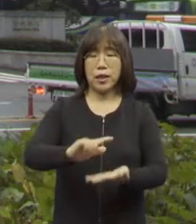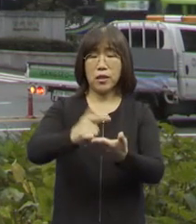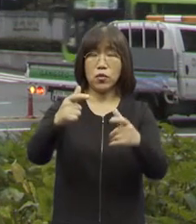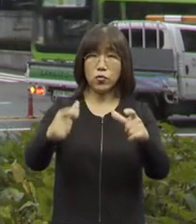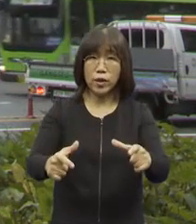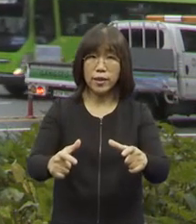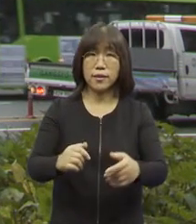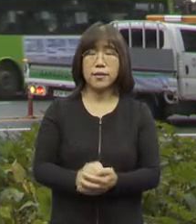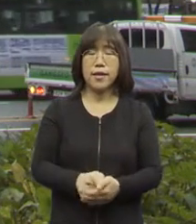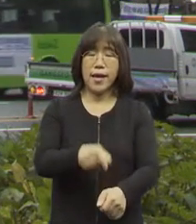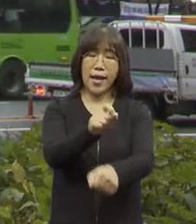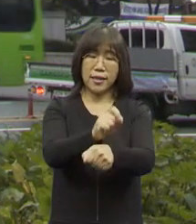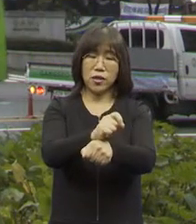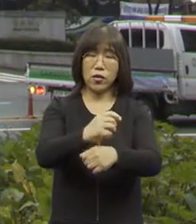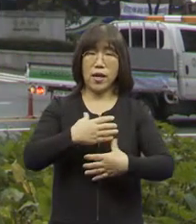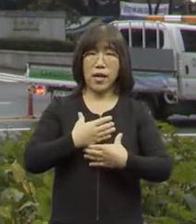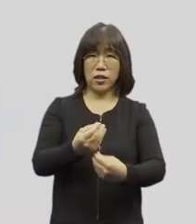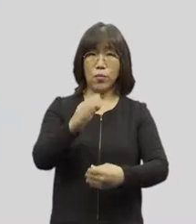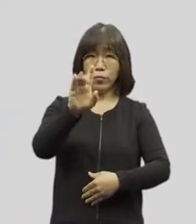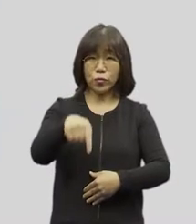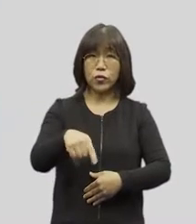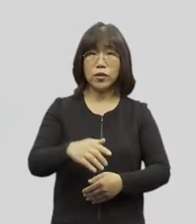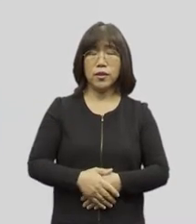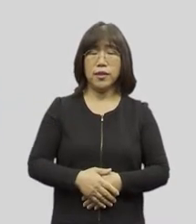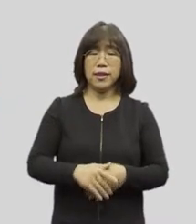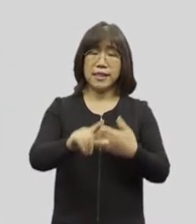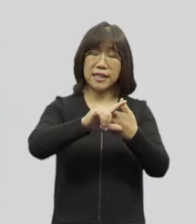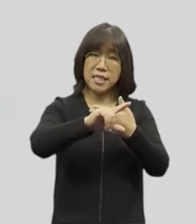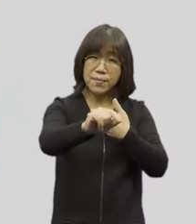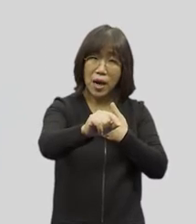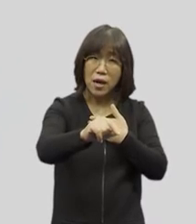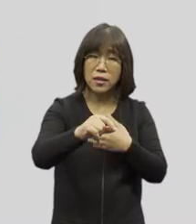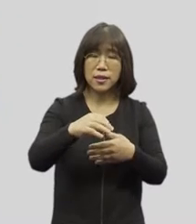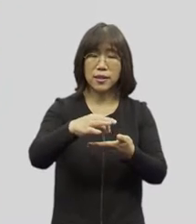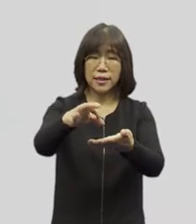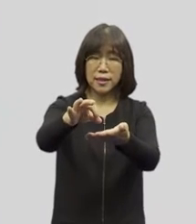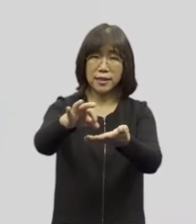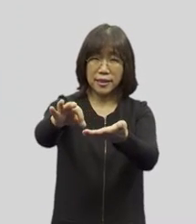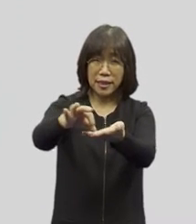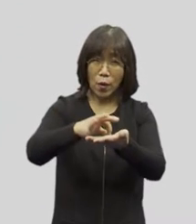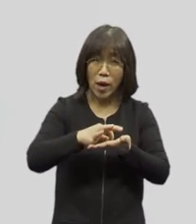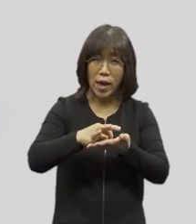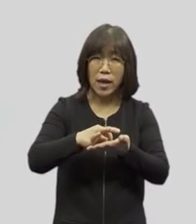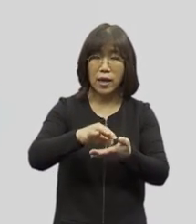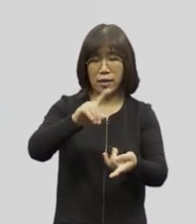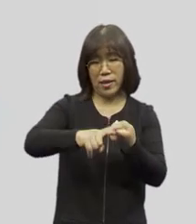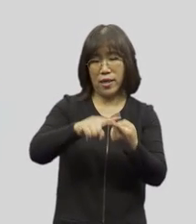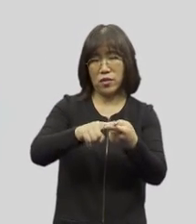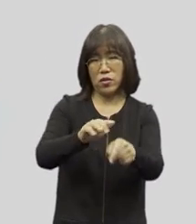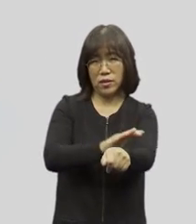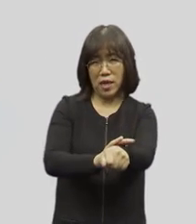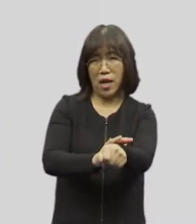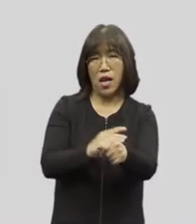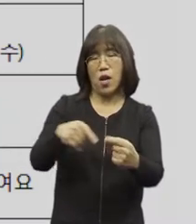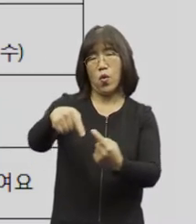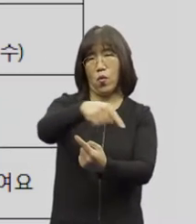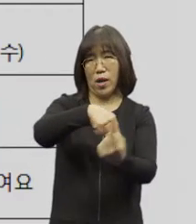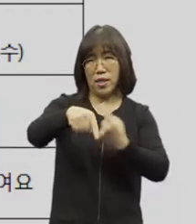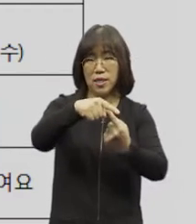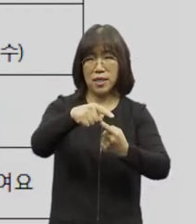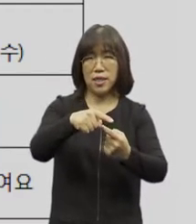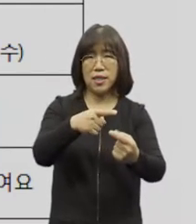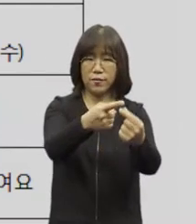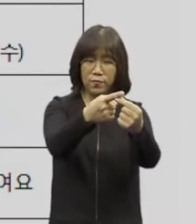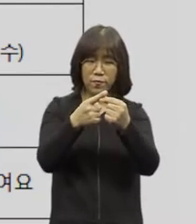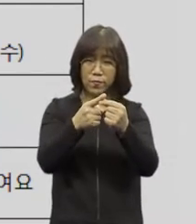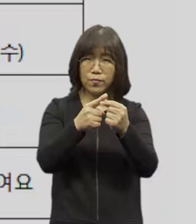이뿐만이 아닙니다. 강서구는 행정안전부가 주관한 지방 해외수입 우수사례 발표 대회에서도 최우수상에